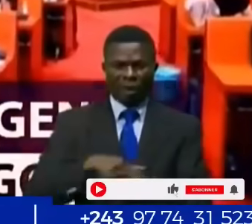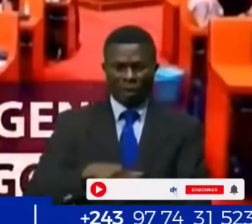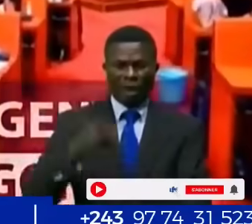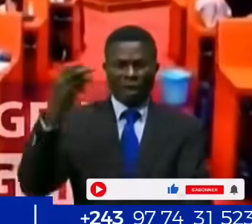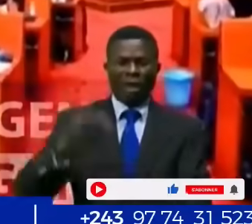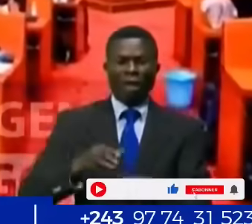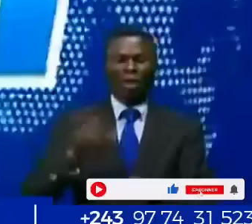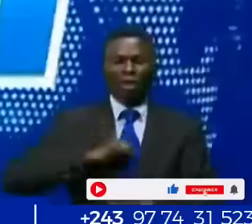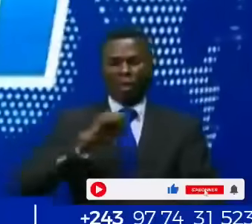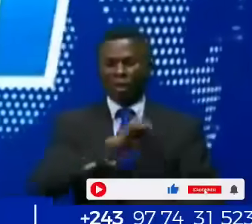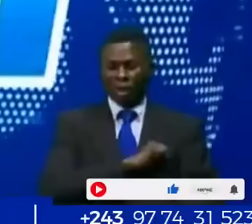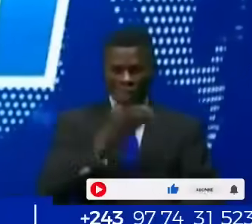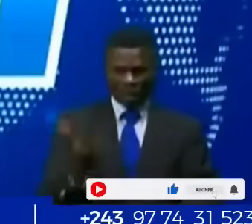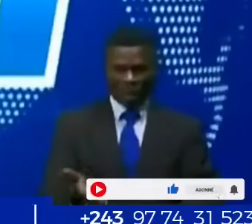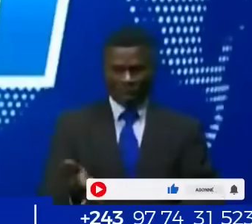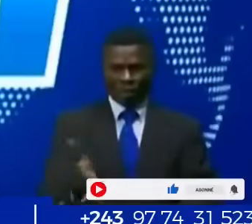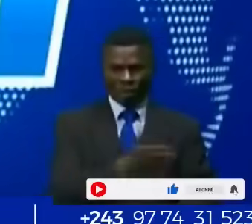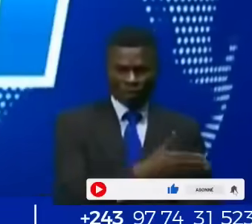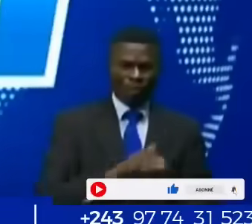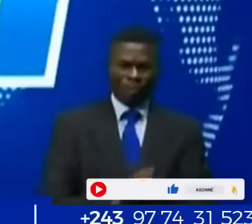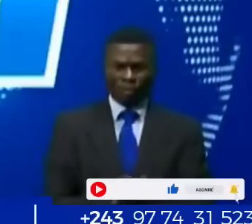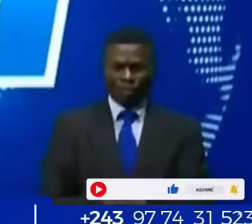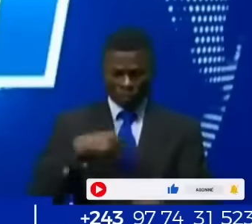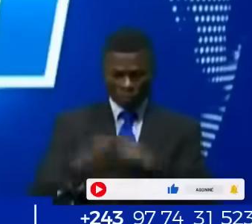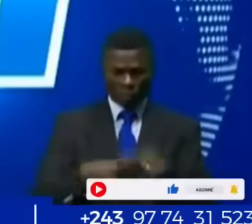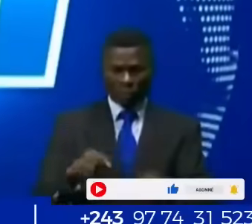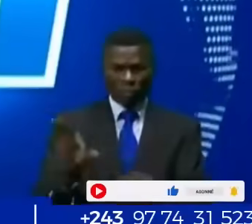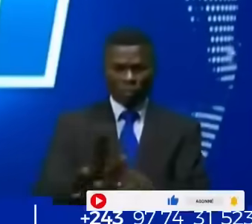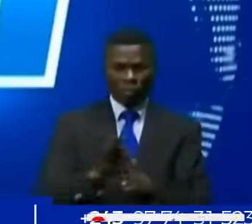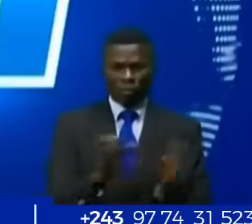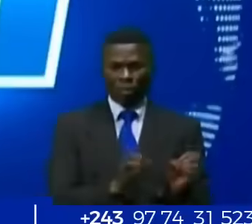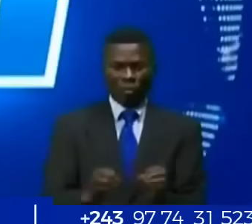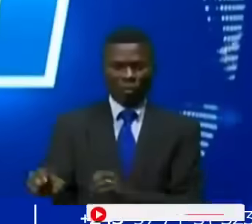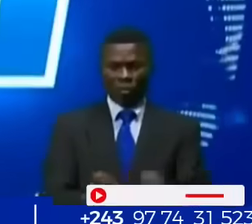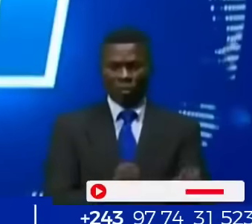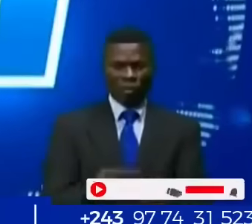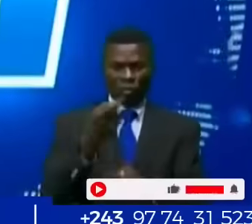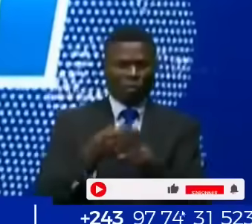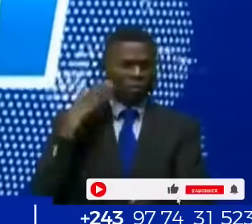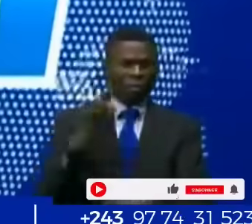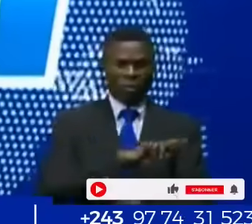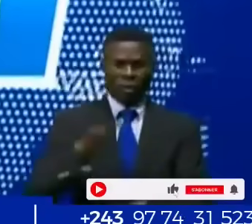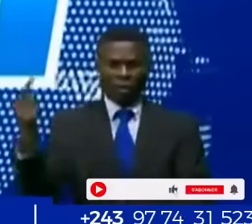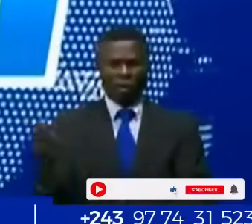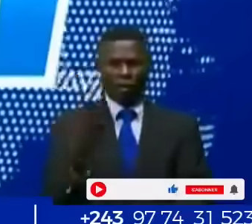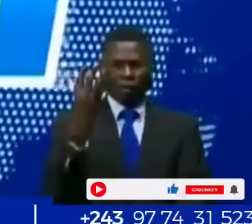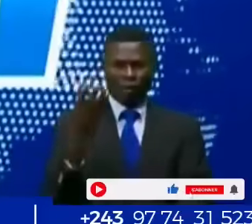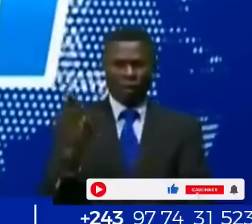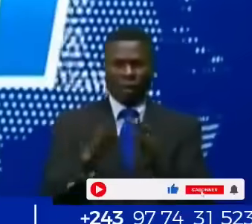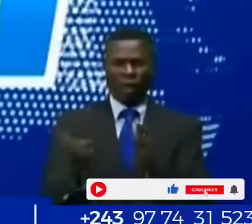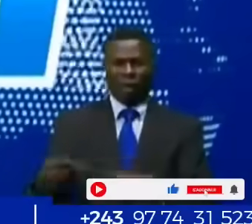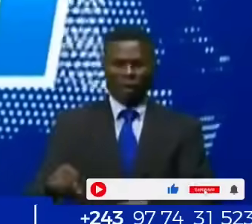du Parlement. C'était là l'ouverture de la session ordinaire de mars 2024 à l'Assemblée provinciale